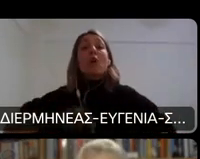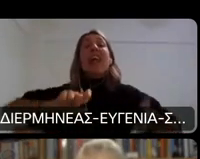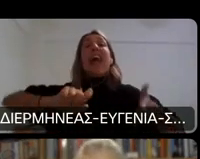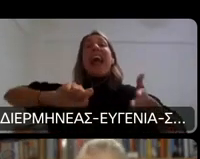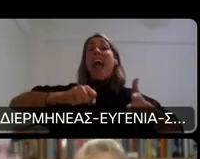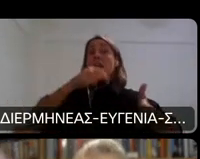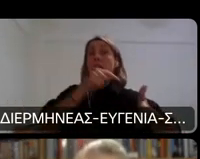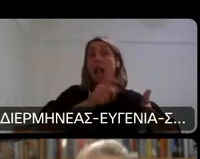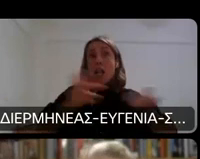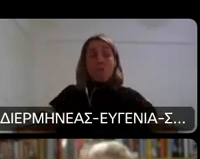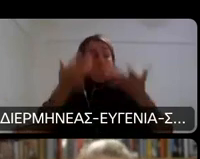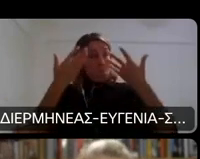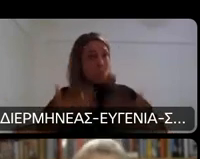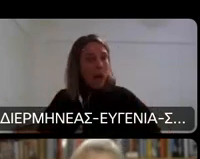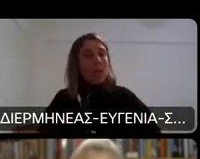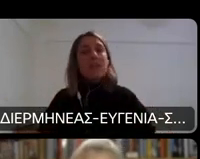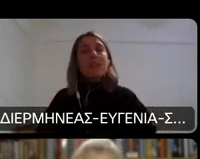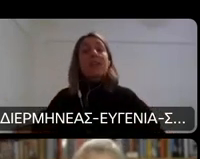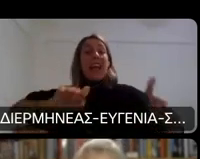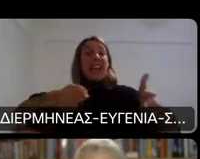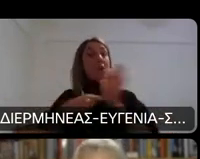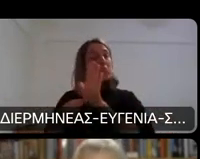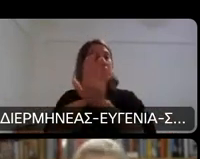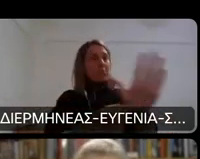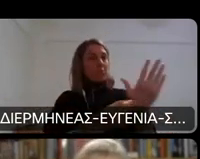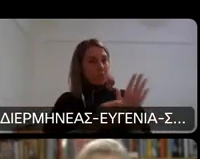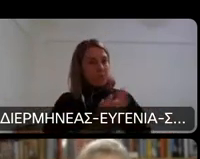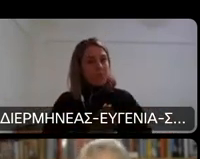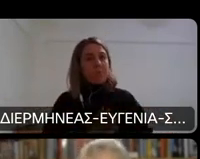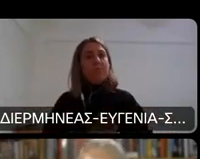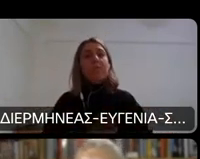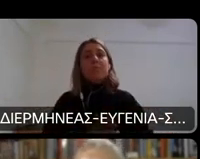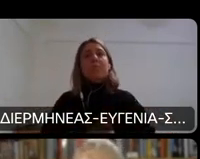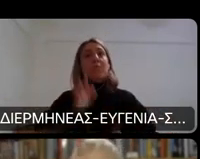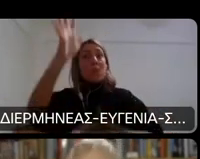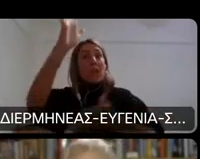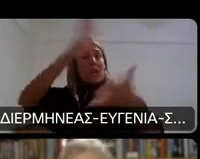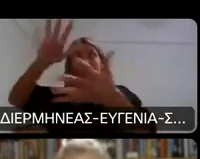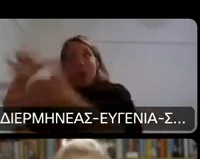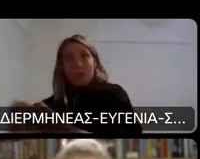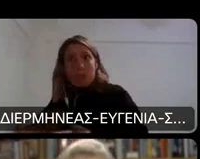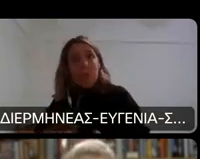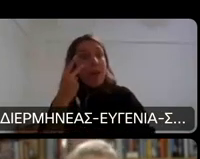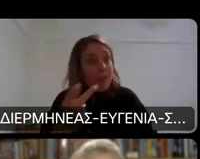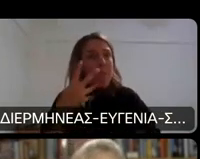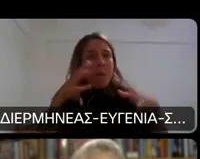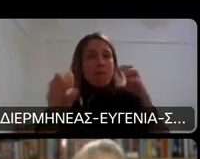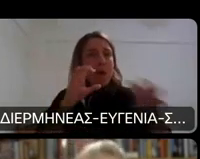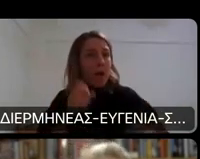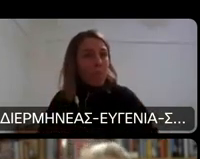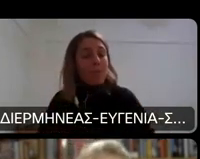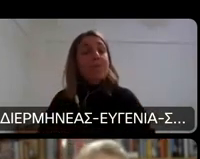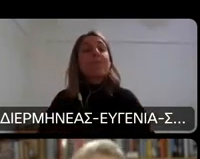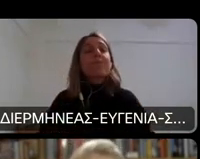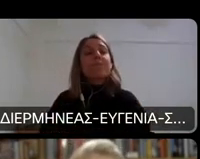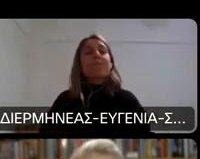εργαλεία τα οποία σας παρουσίασα, την εργαλειοθήκη την οποία σας παρουσίασα, στο σύνολο των κειμένων που συναποτελούν το κόρπους μας και